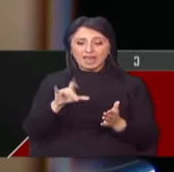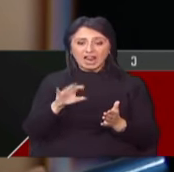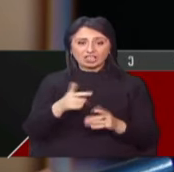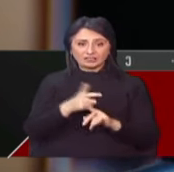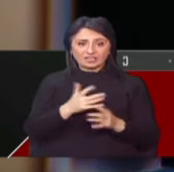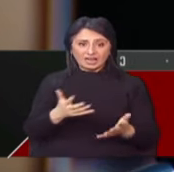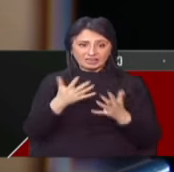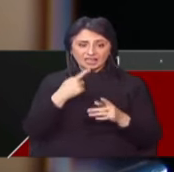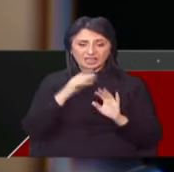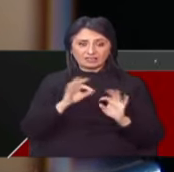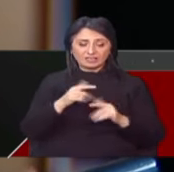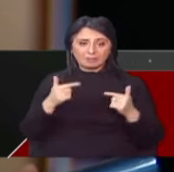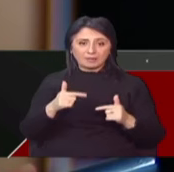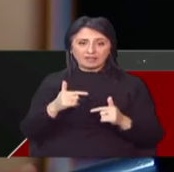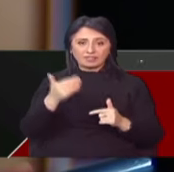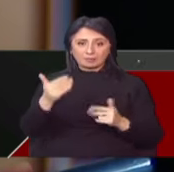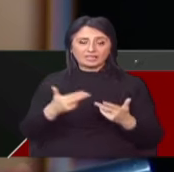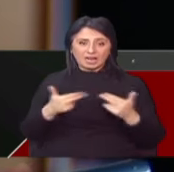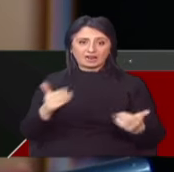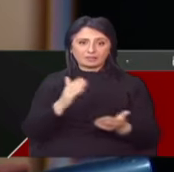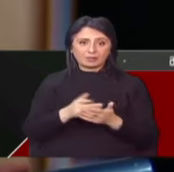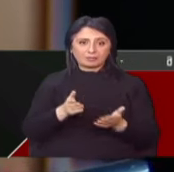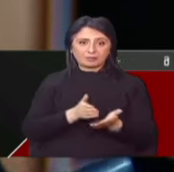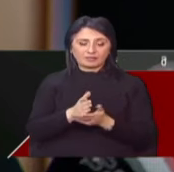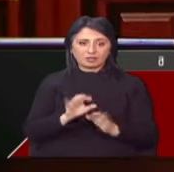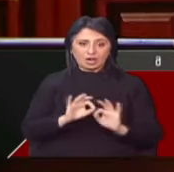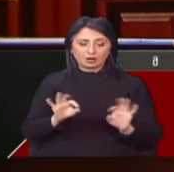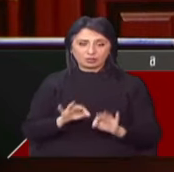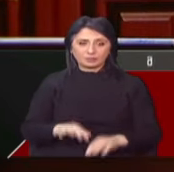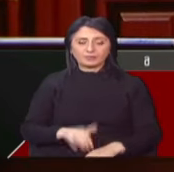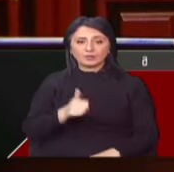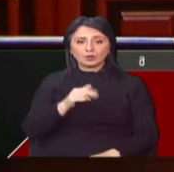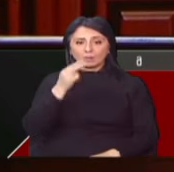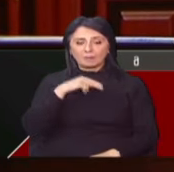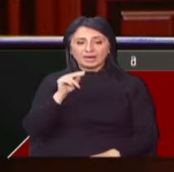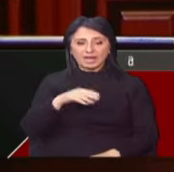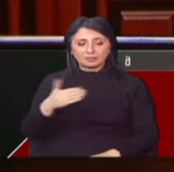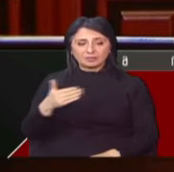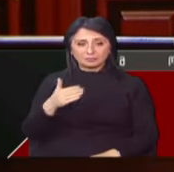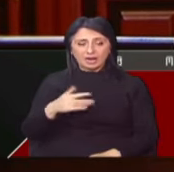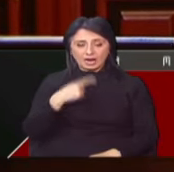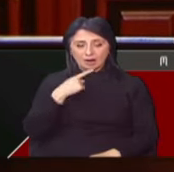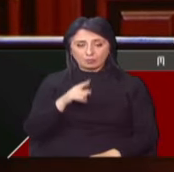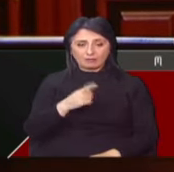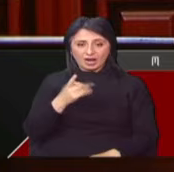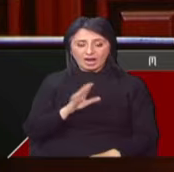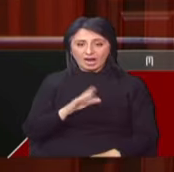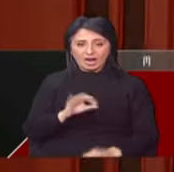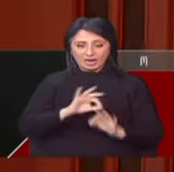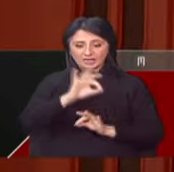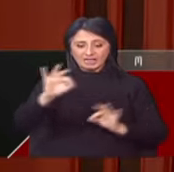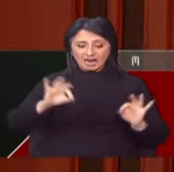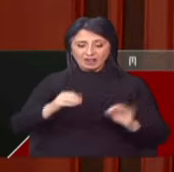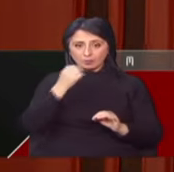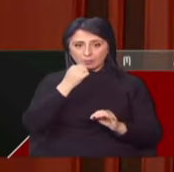ძალიან ნათლად აცხადებს პრაქტიკულად მას აღიარება აქვს სამმართველოებით განხორციელება. Როგორც ბრალდების მხარე ამტკიცებს, არაერთი